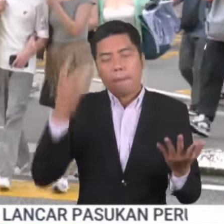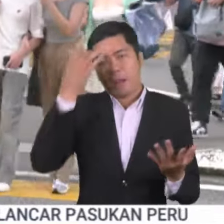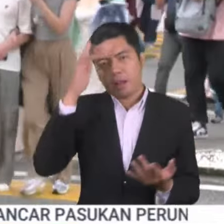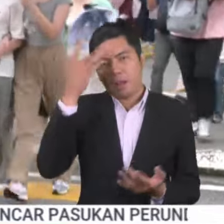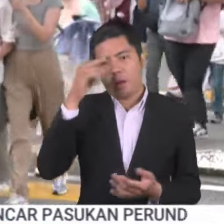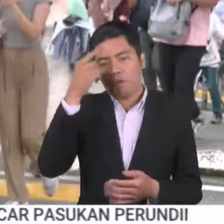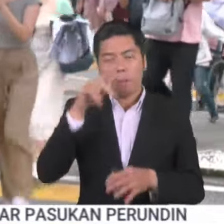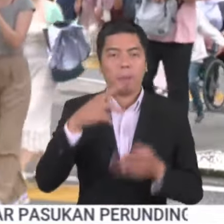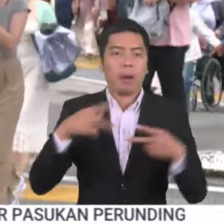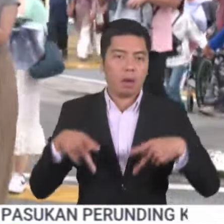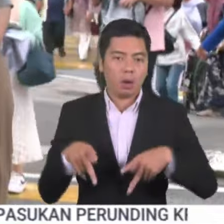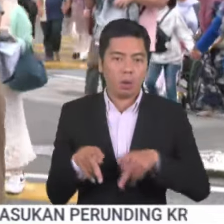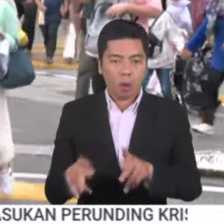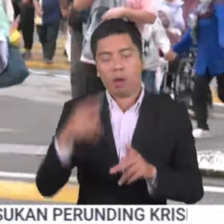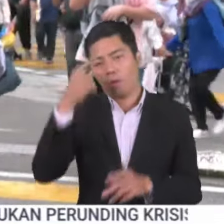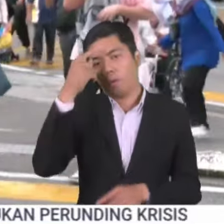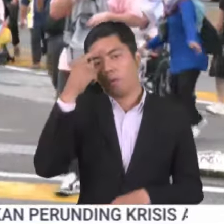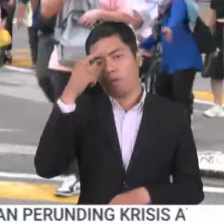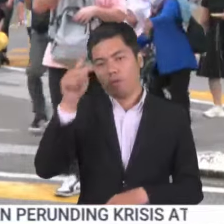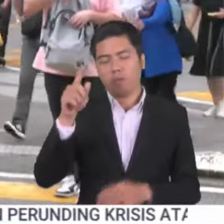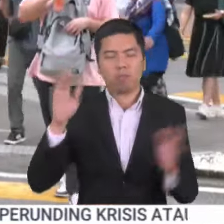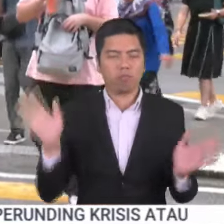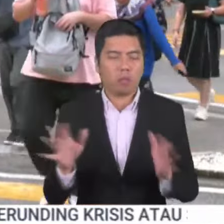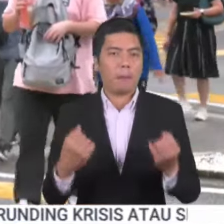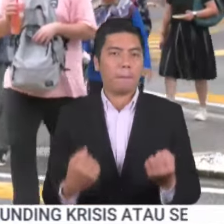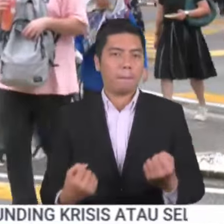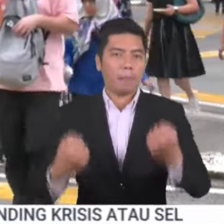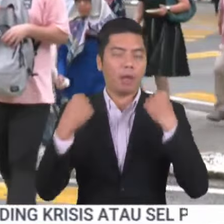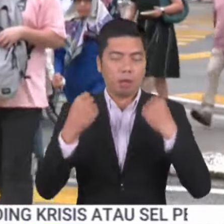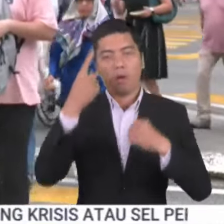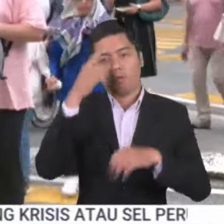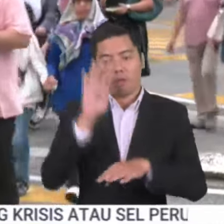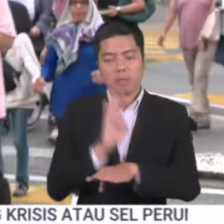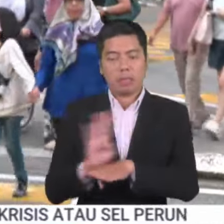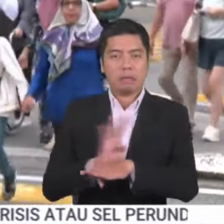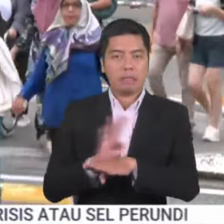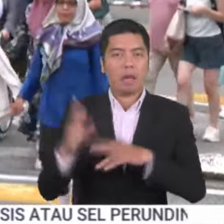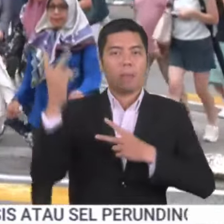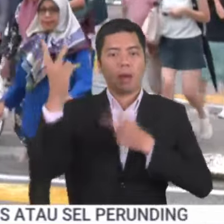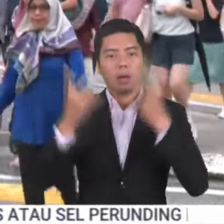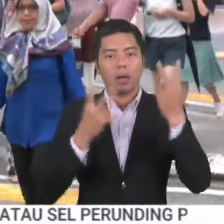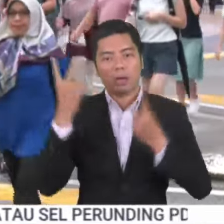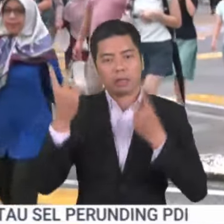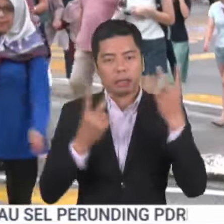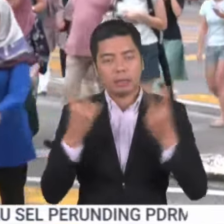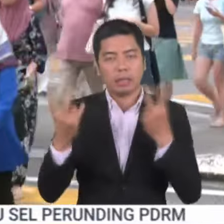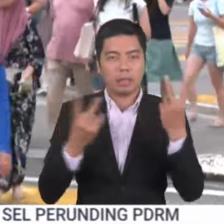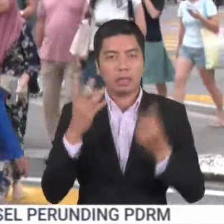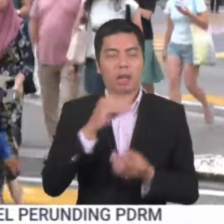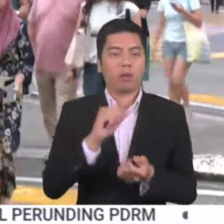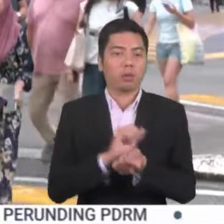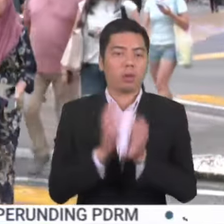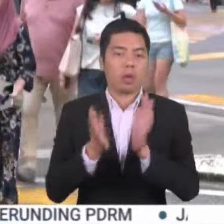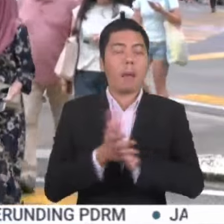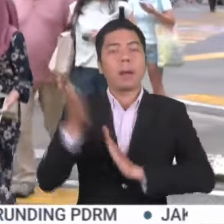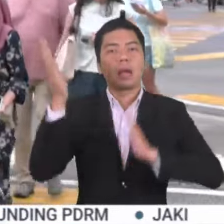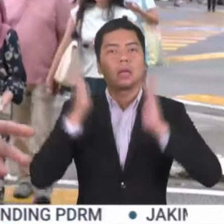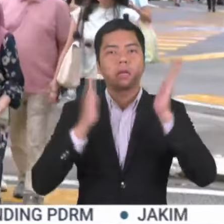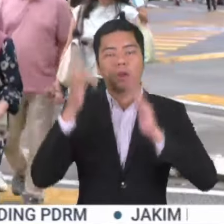mengambil ruang dan peluang yang disediakan bagi memperkasakan lagi sektor pelancongan di Malaysia ini, lantas menjadikan Malaysia hub